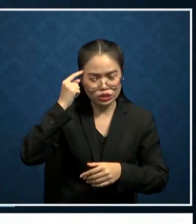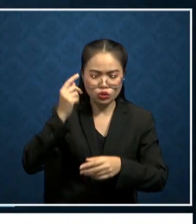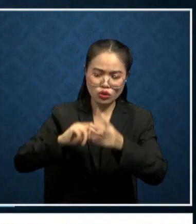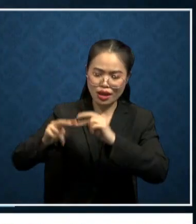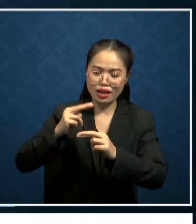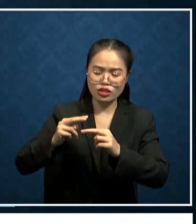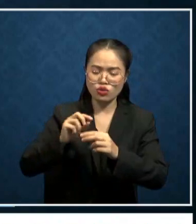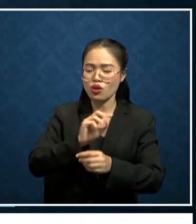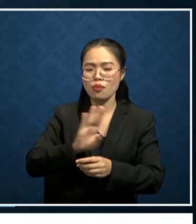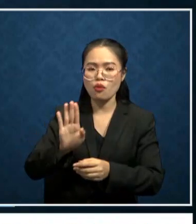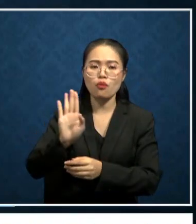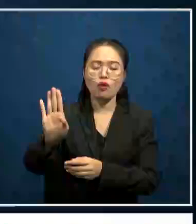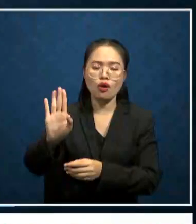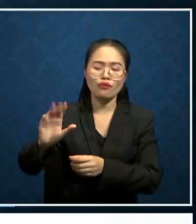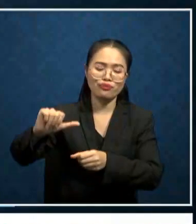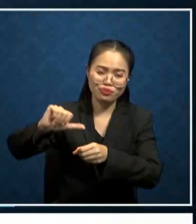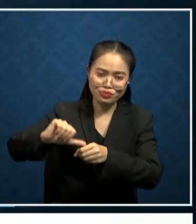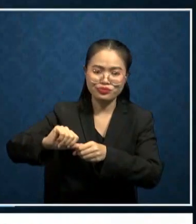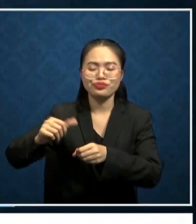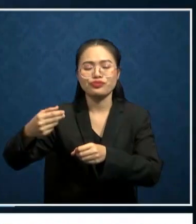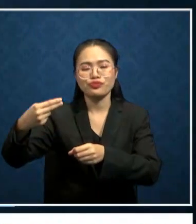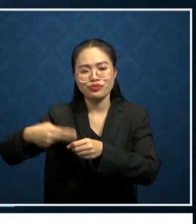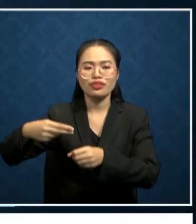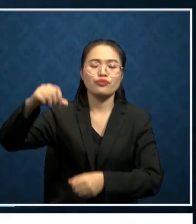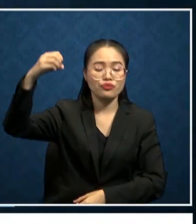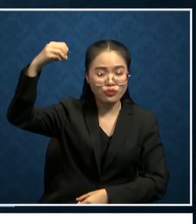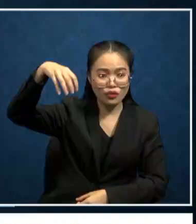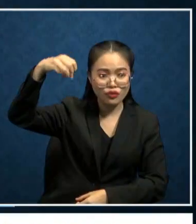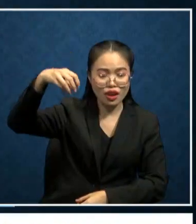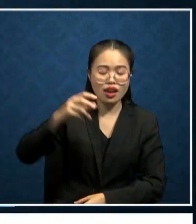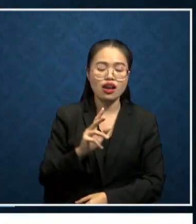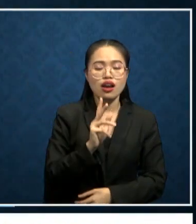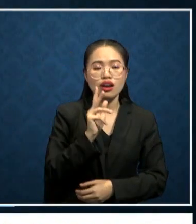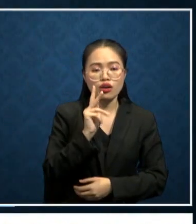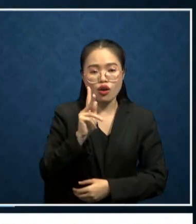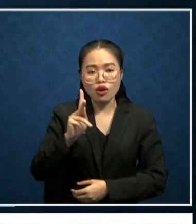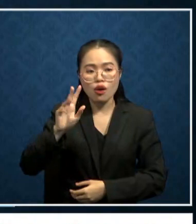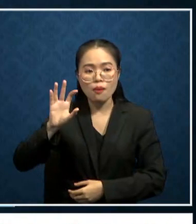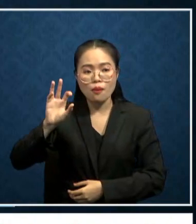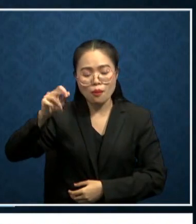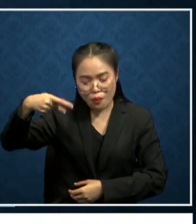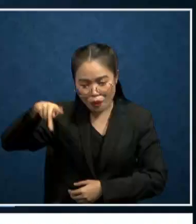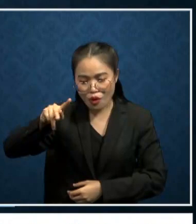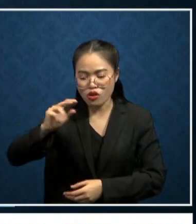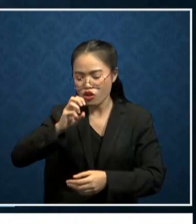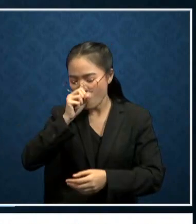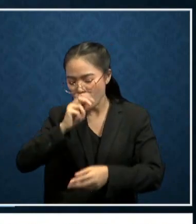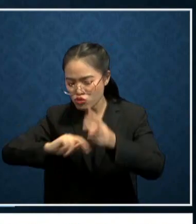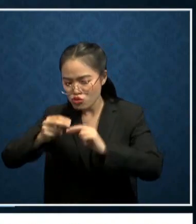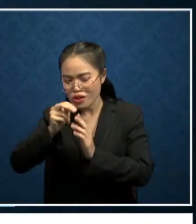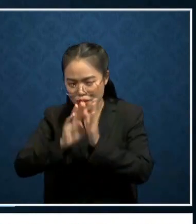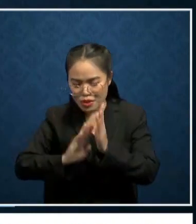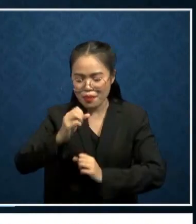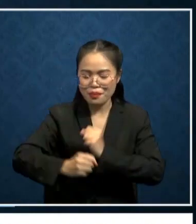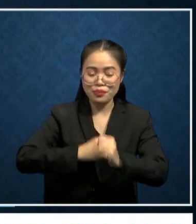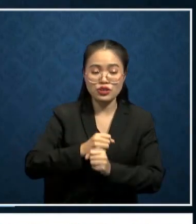งานนะครับในปีเอ่อกกพได้ทำพิจารณาทบทวนระเบียบปี 59จัดทำระเบียบใหม่และประกาศ